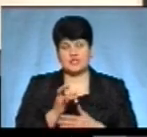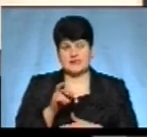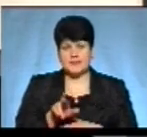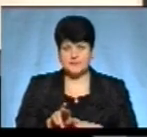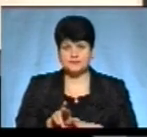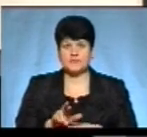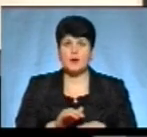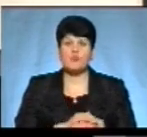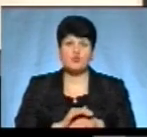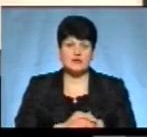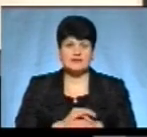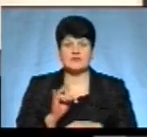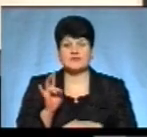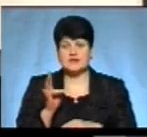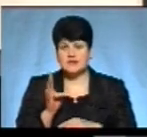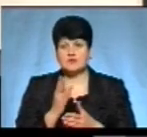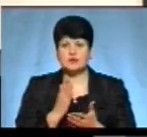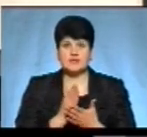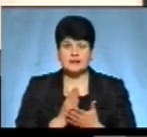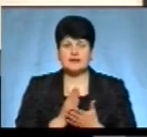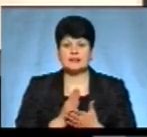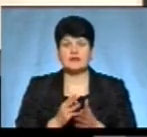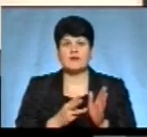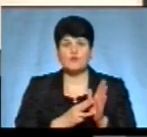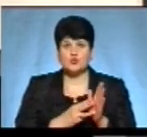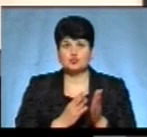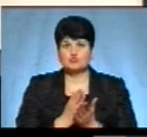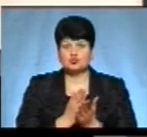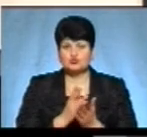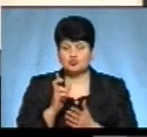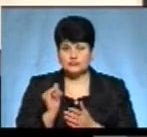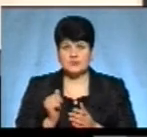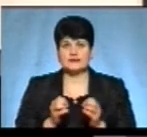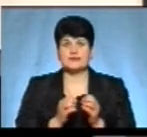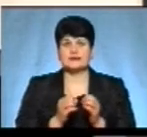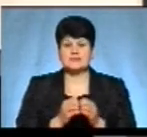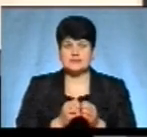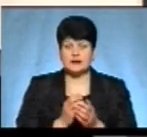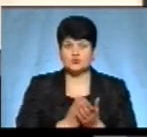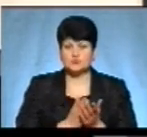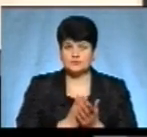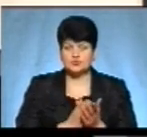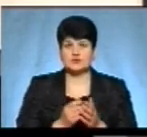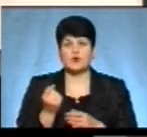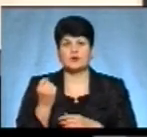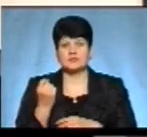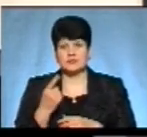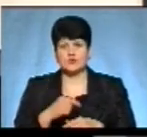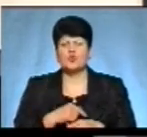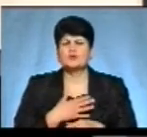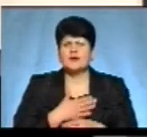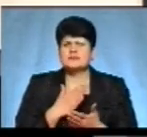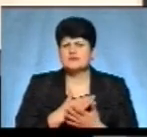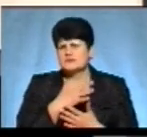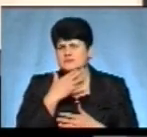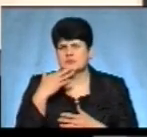будь ласка, в неділю є і на 8-му службу, і на 10-му, і на 11-му. У нас в Україні є десятки